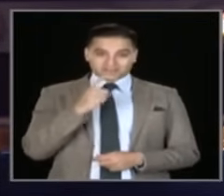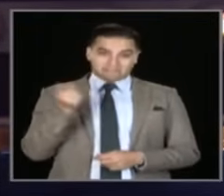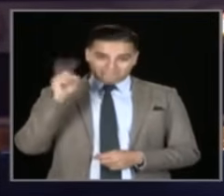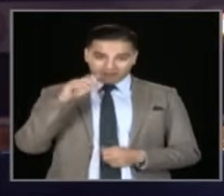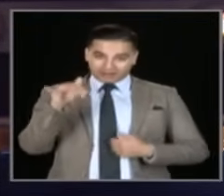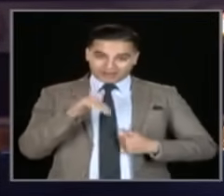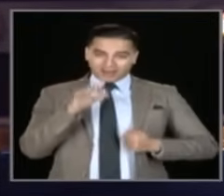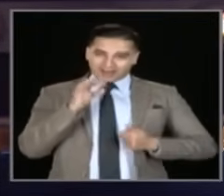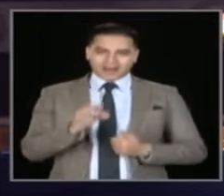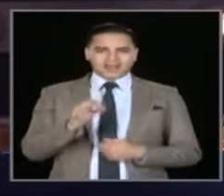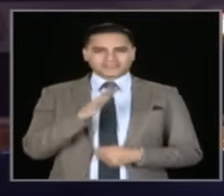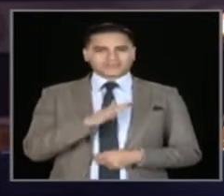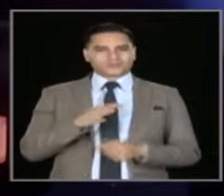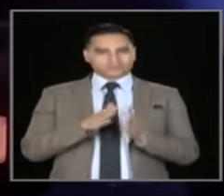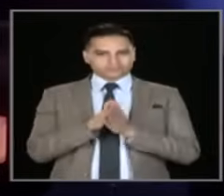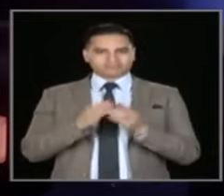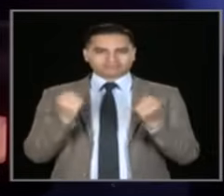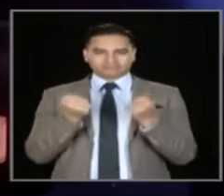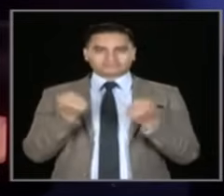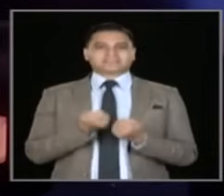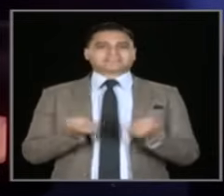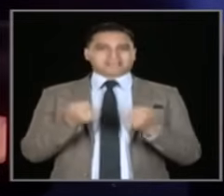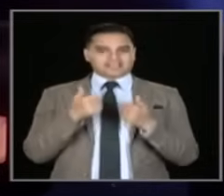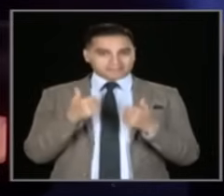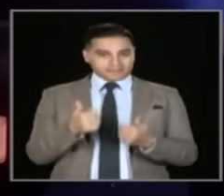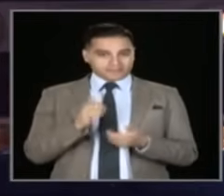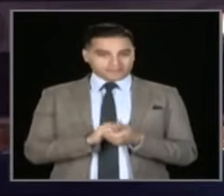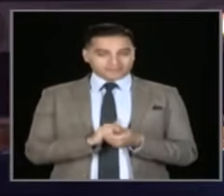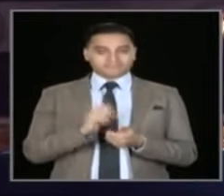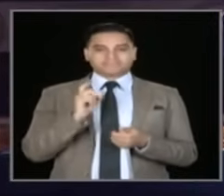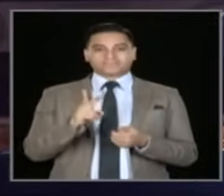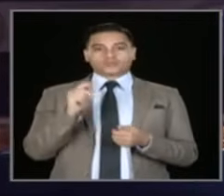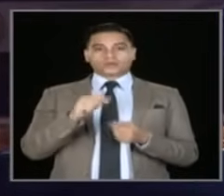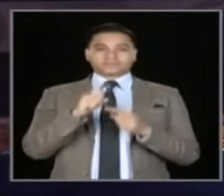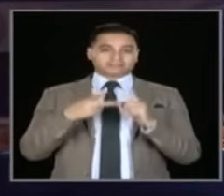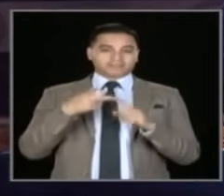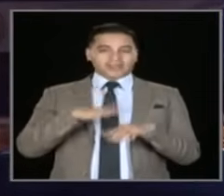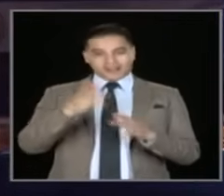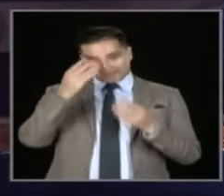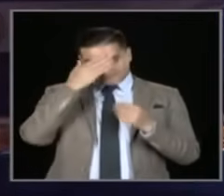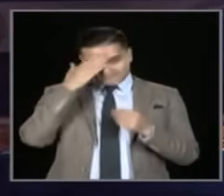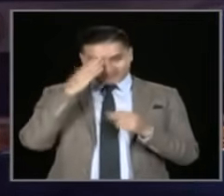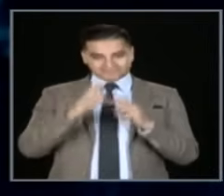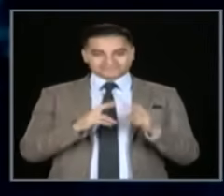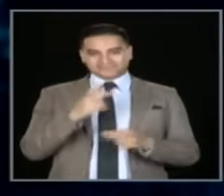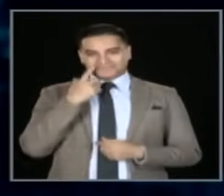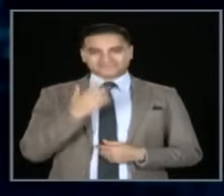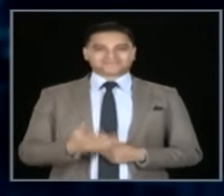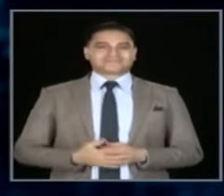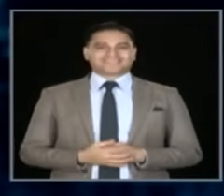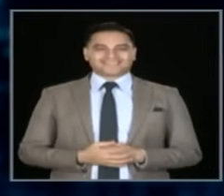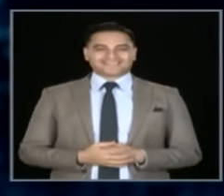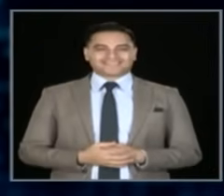تيجي تشاركي أكيد هتبقى مستعدية أكتر. أكيد طبعاً. اتفقنا. ودلوقتي مع الفقرة الثانية، فقرة المعرفة.